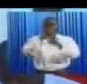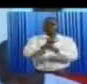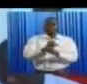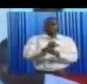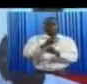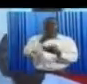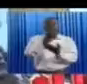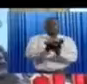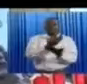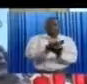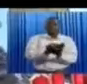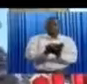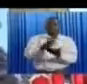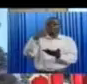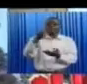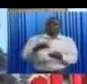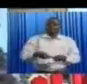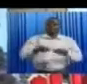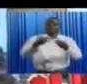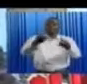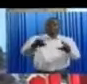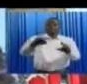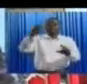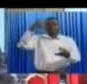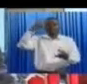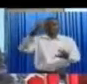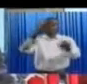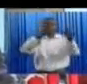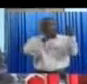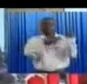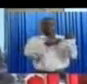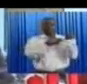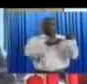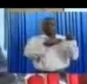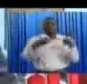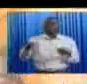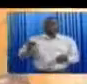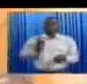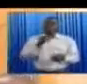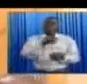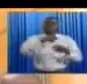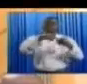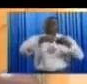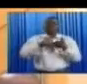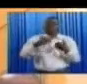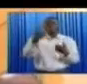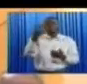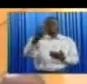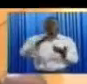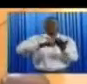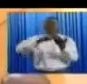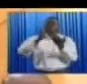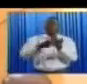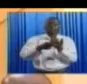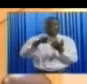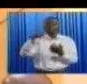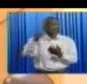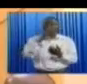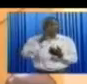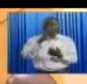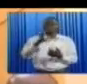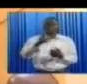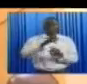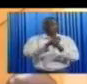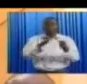programme 2013-2015 est soumis à l'appréciation des responsables. Nous avons 4 programmes qui sont des programmes